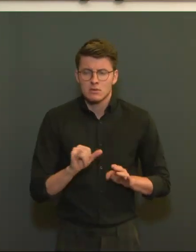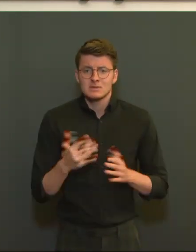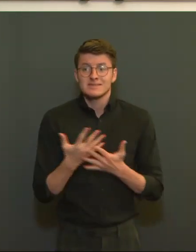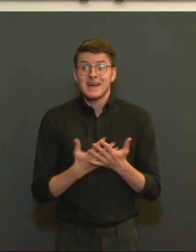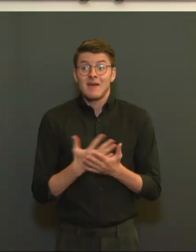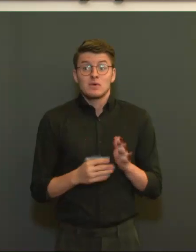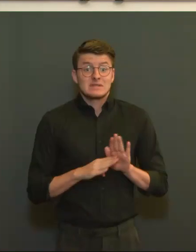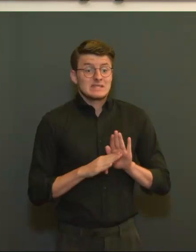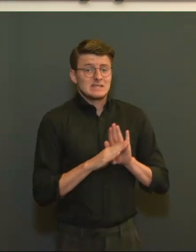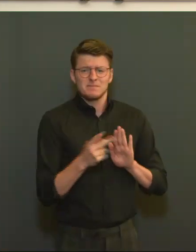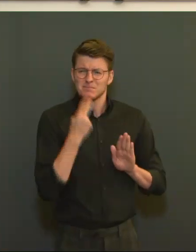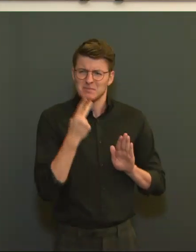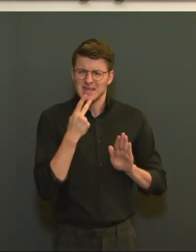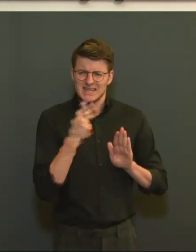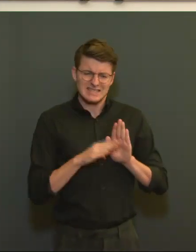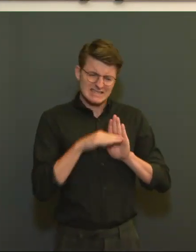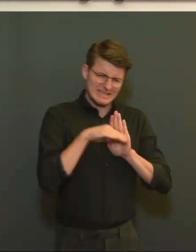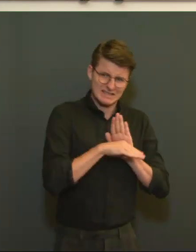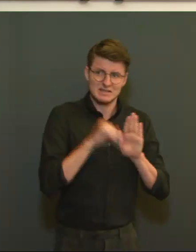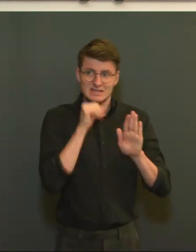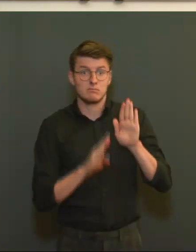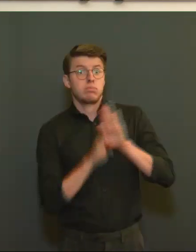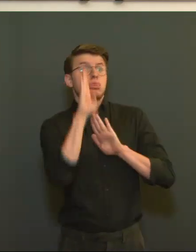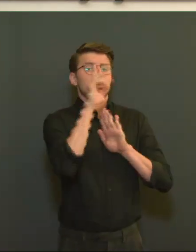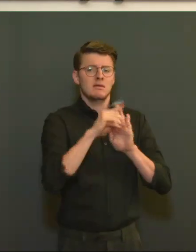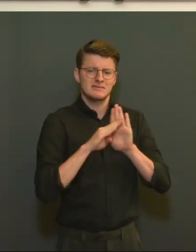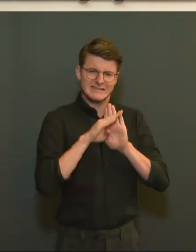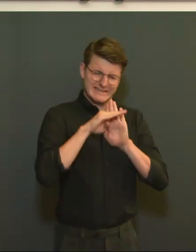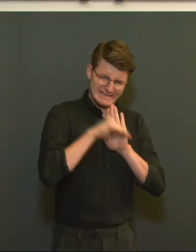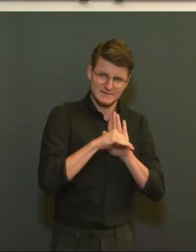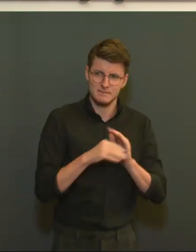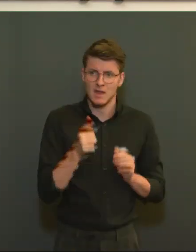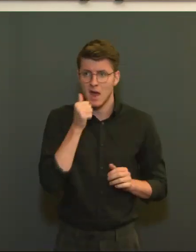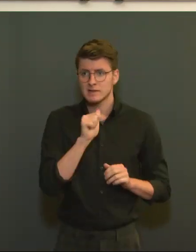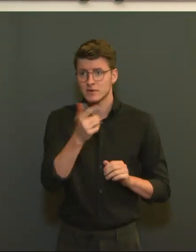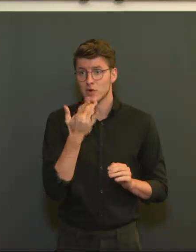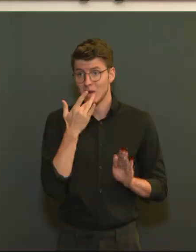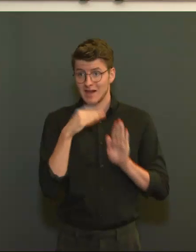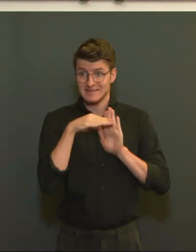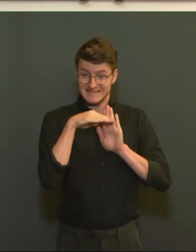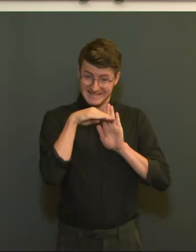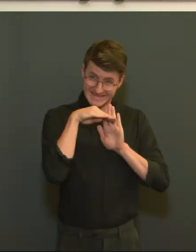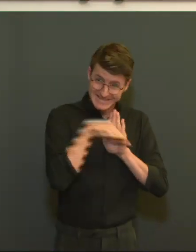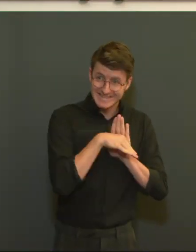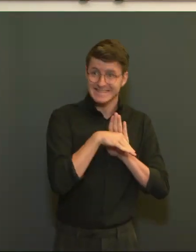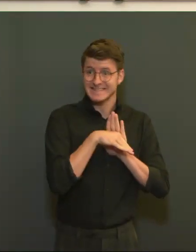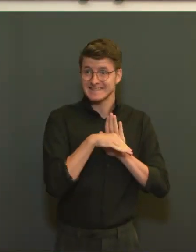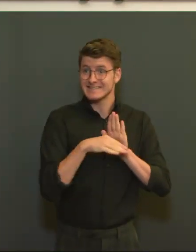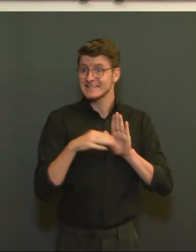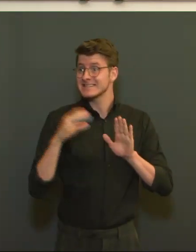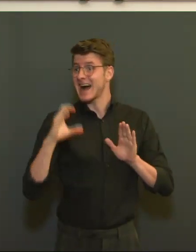besmettingsniveau. Het stabiliseren van de curve kost in principe evenveel moeite op een hoog niveau als op een laag